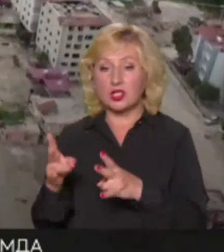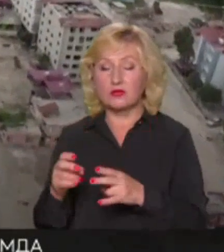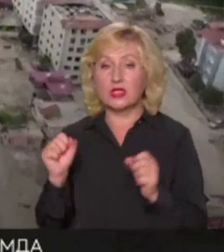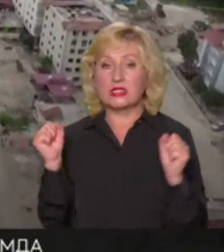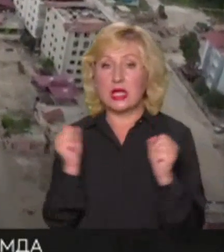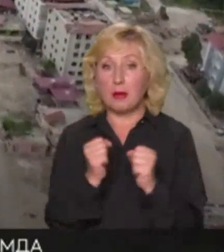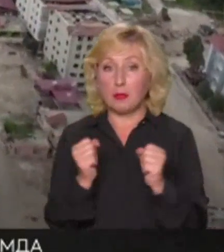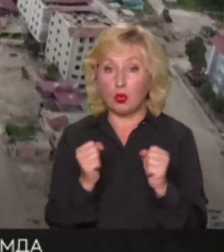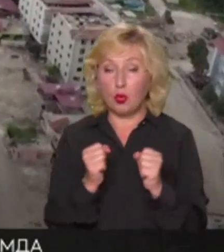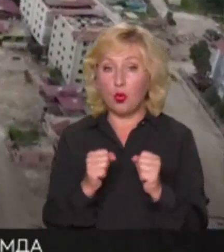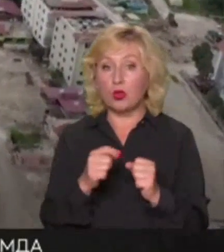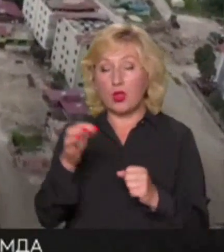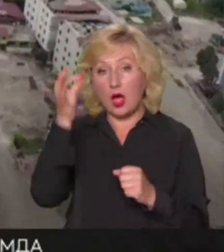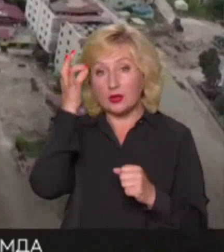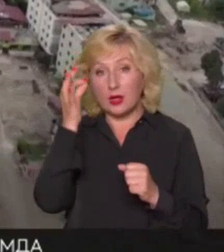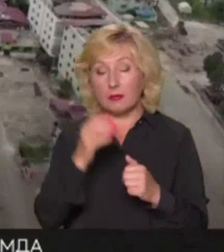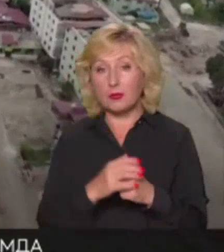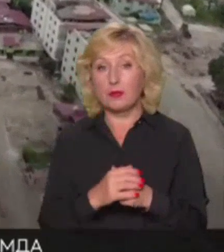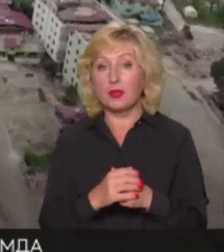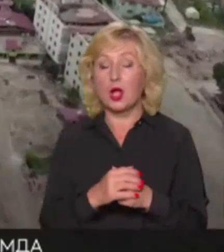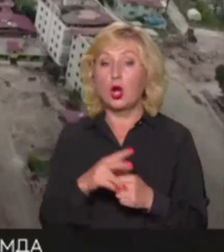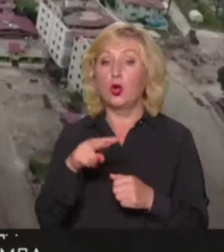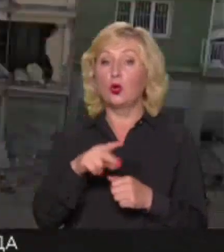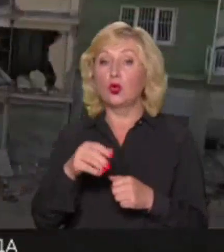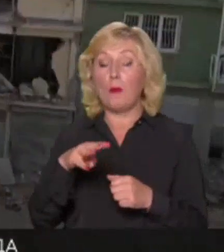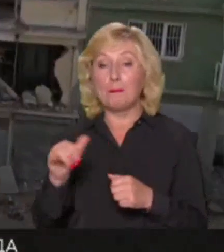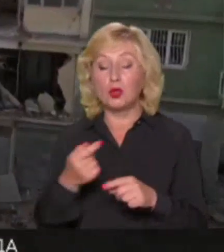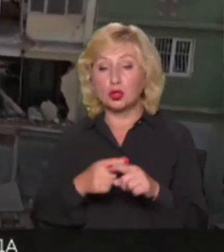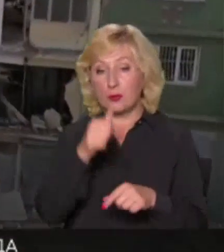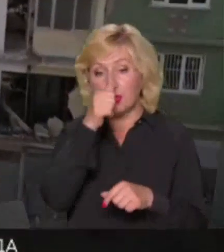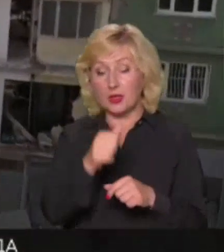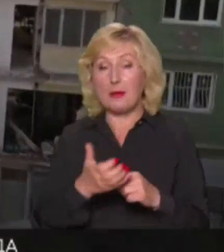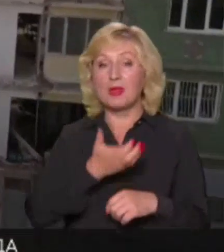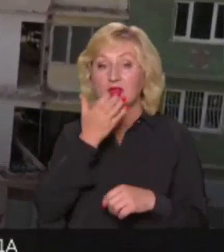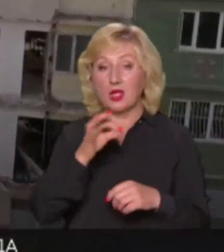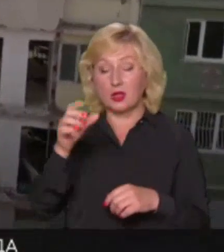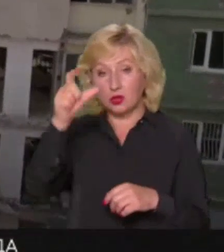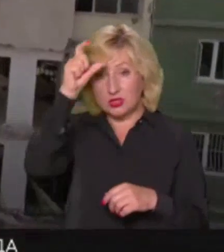взимку. Нагадаємо, в лютому цього року на південному сході Туреччини